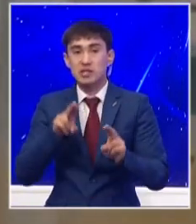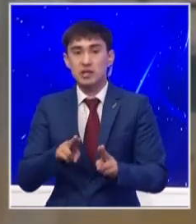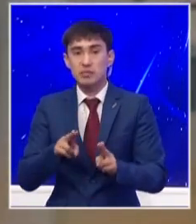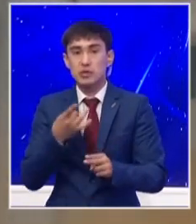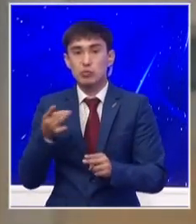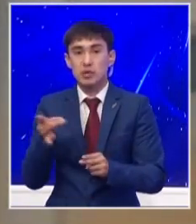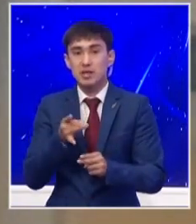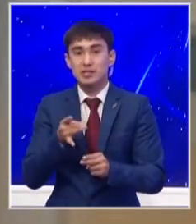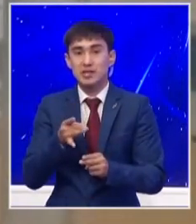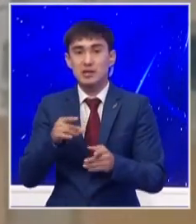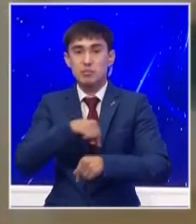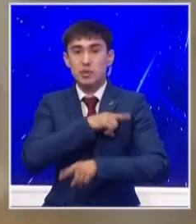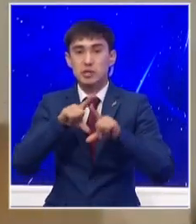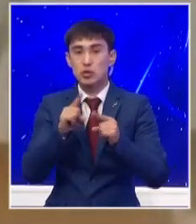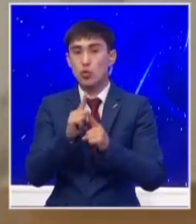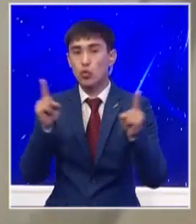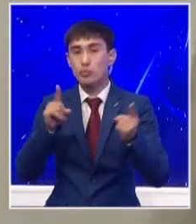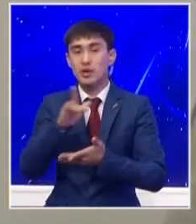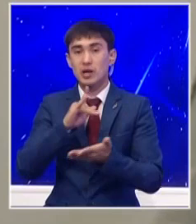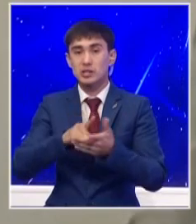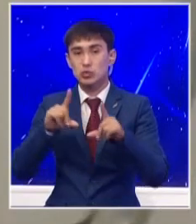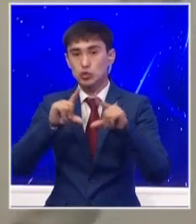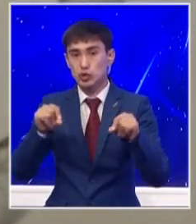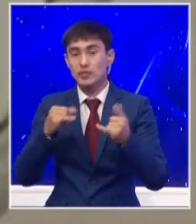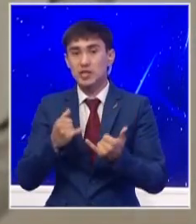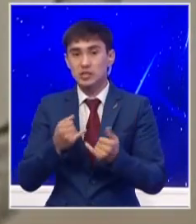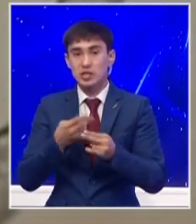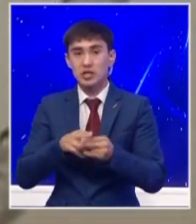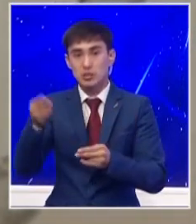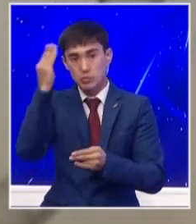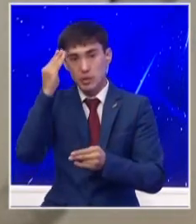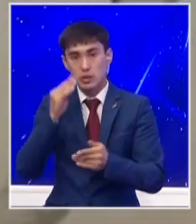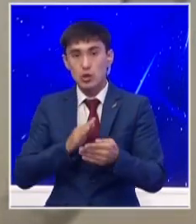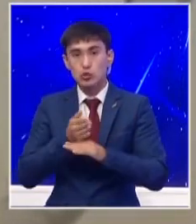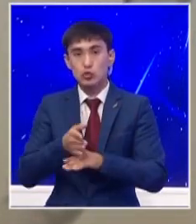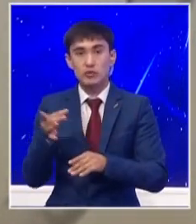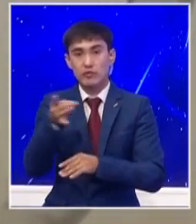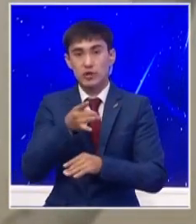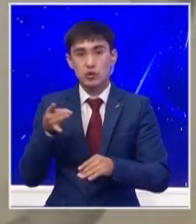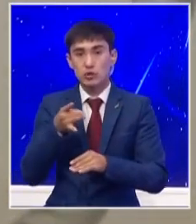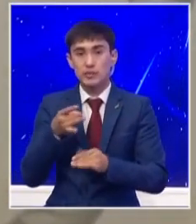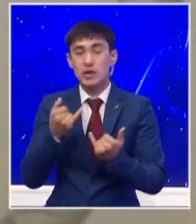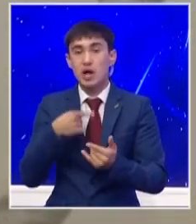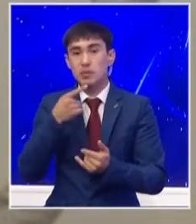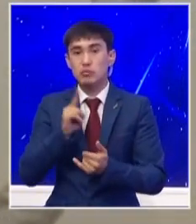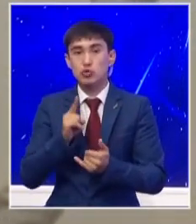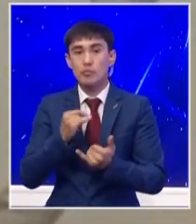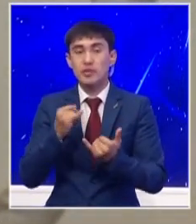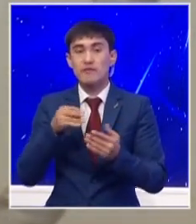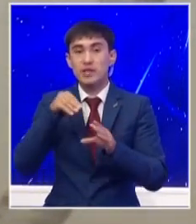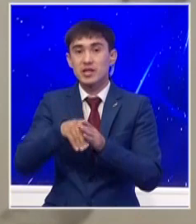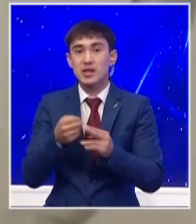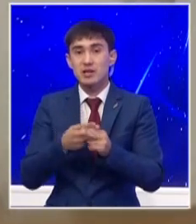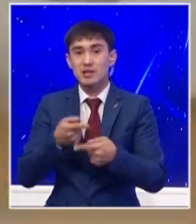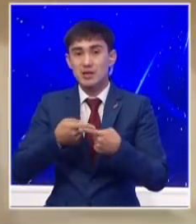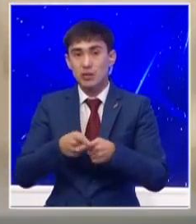в республиканские клиники или в крупные городские учреждения. Сейчас этот метод доступен в регионах. Стоит отметить, что внедрение